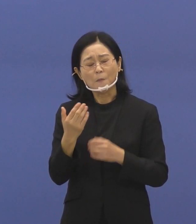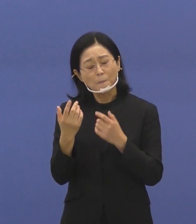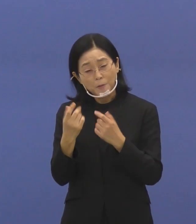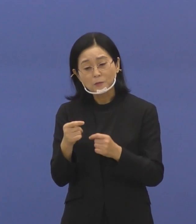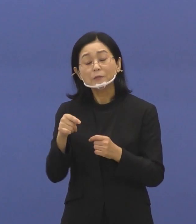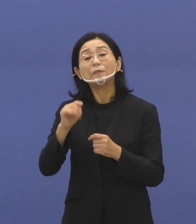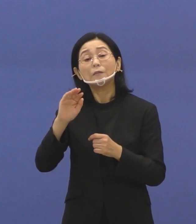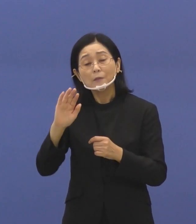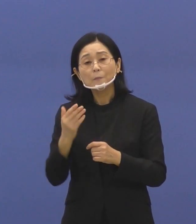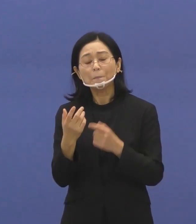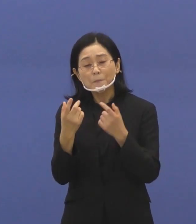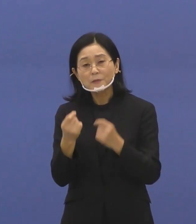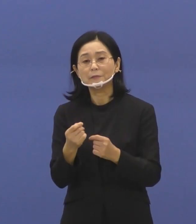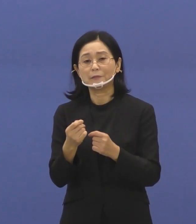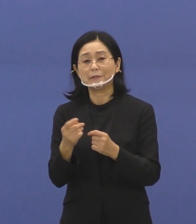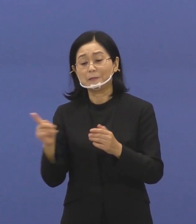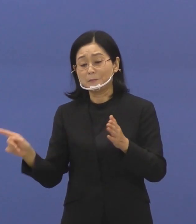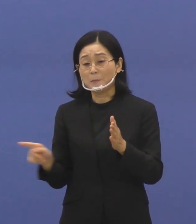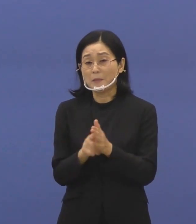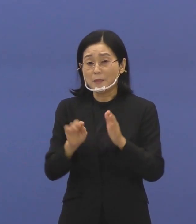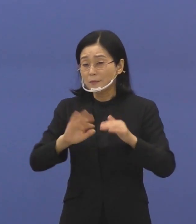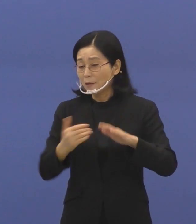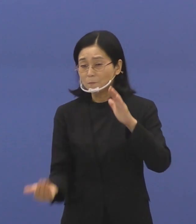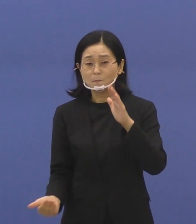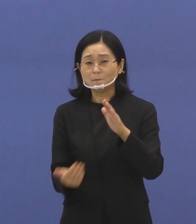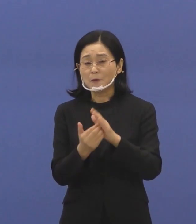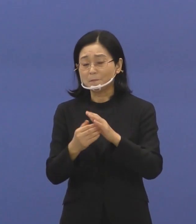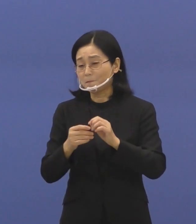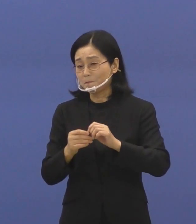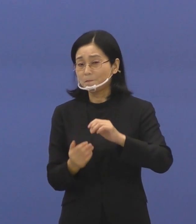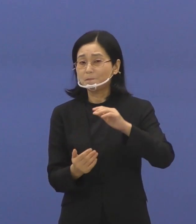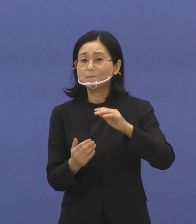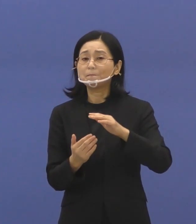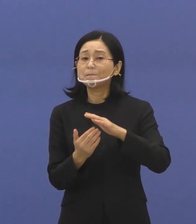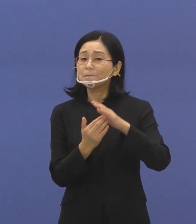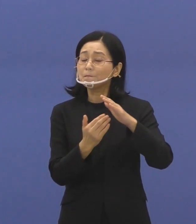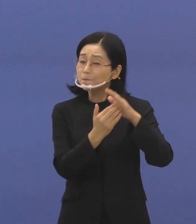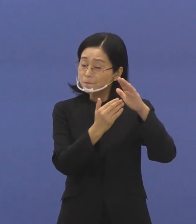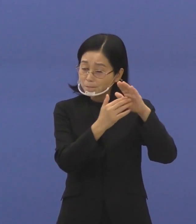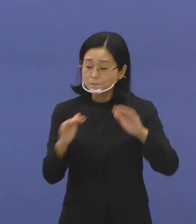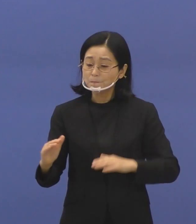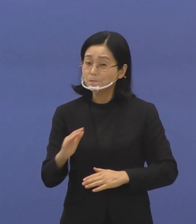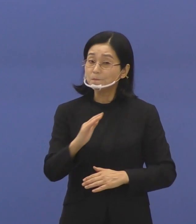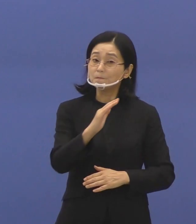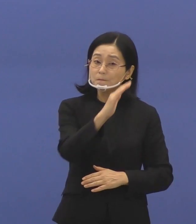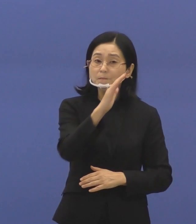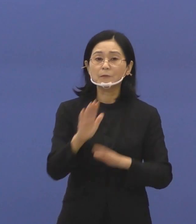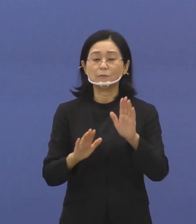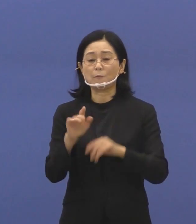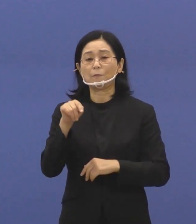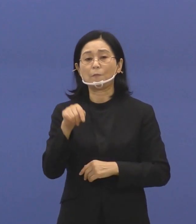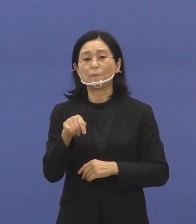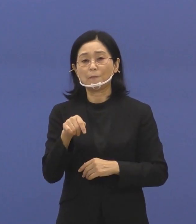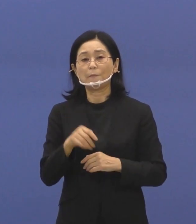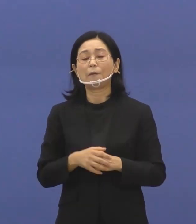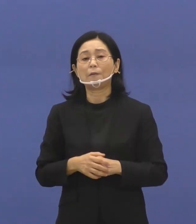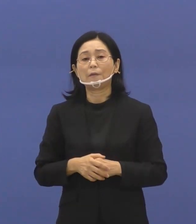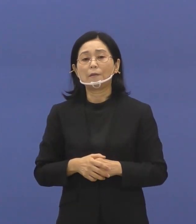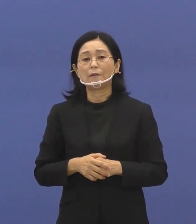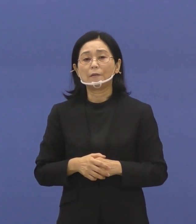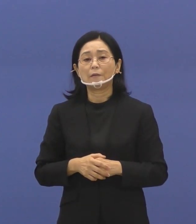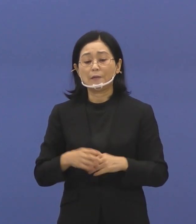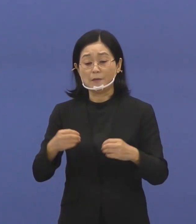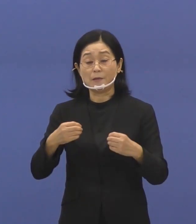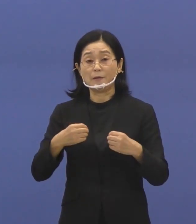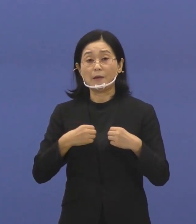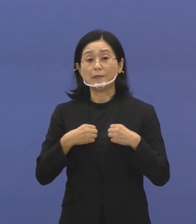多のこの感染者数を更新しているような状況は、感